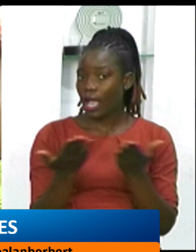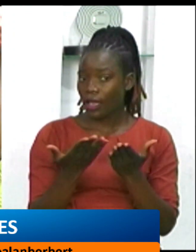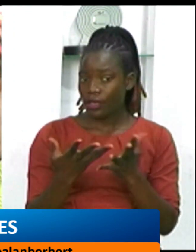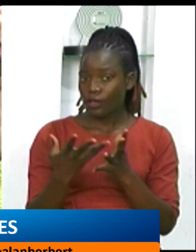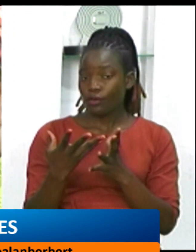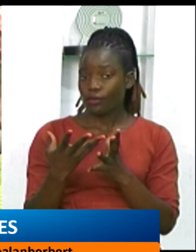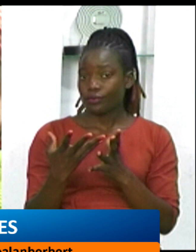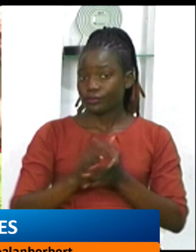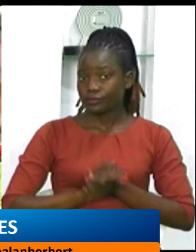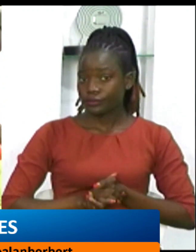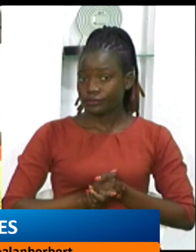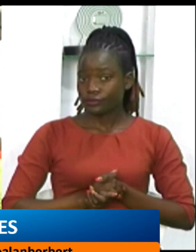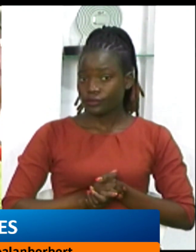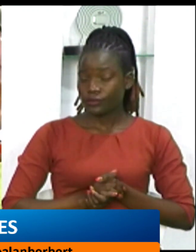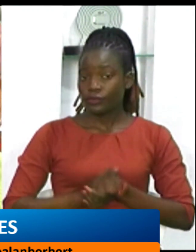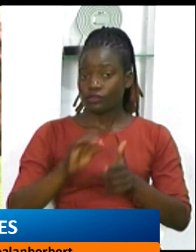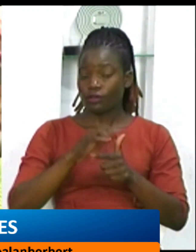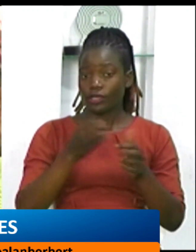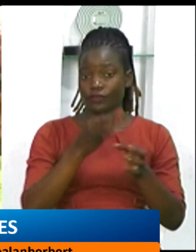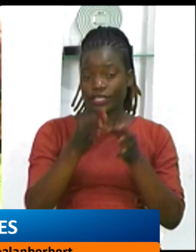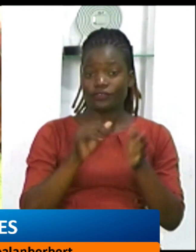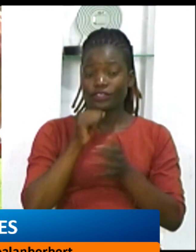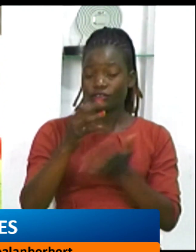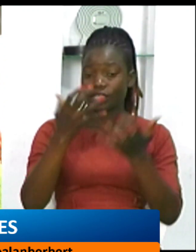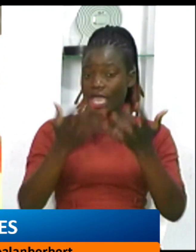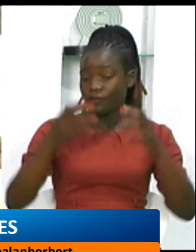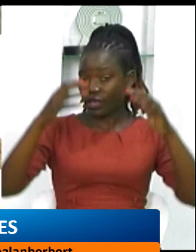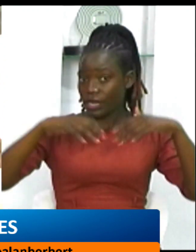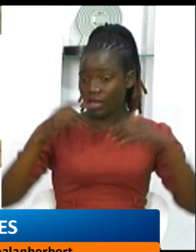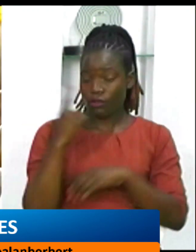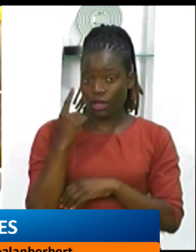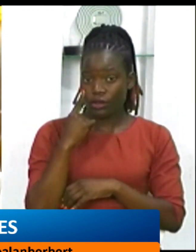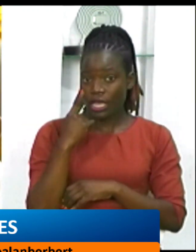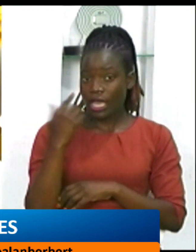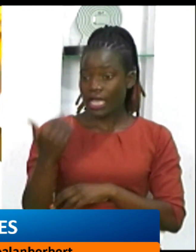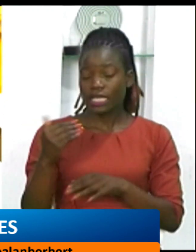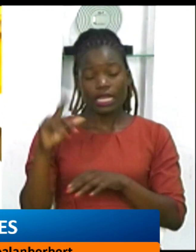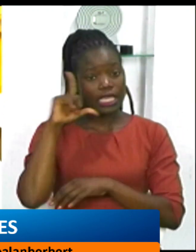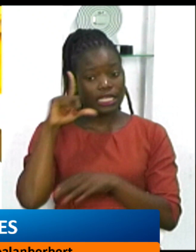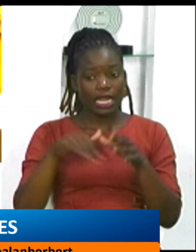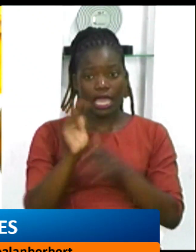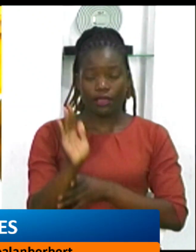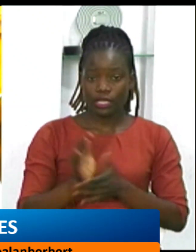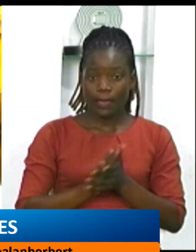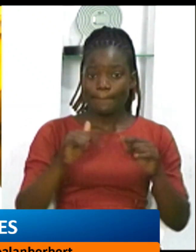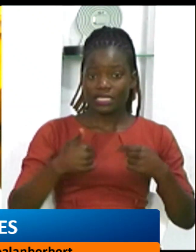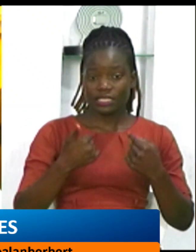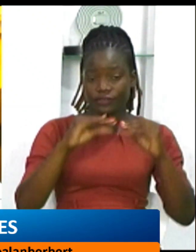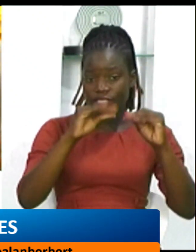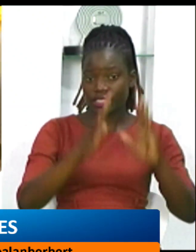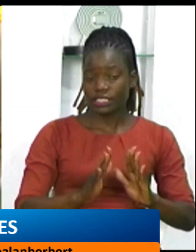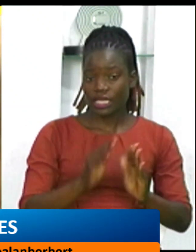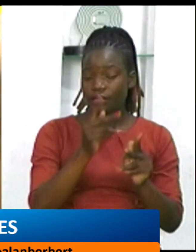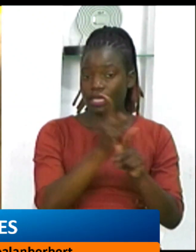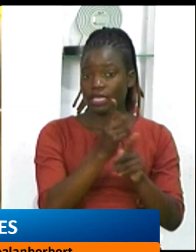wa bure ya El Nino. Hata kama si El Nino, hata kama unaona mtoto akilala nje. Na mimi ni mwalimu, nimeweka ka pension kangu kwa